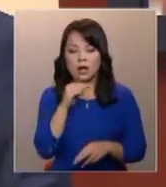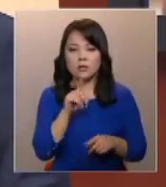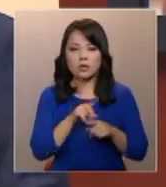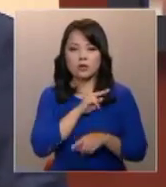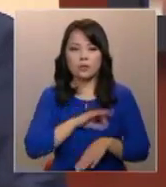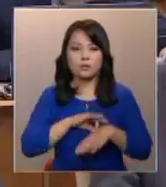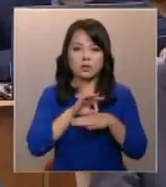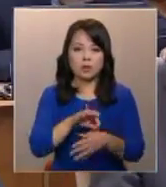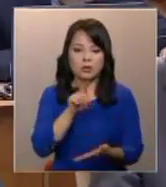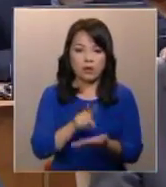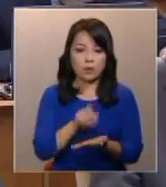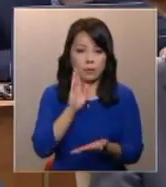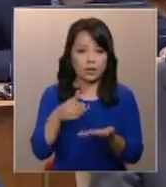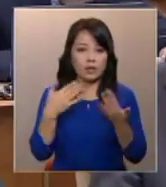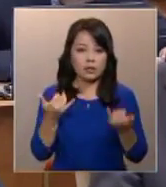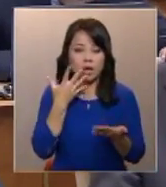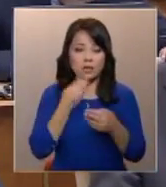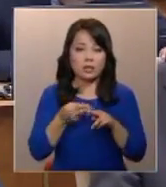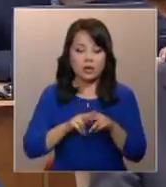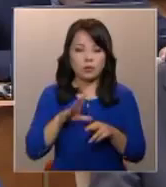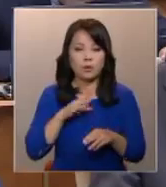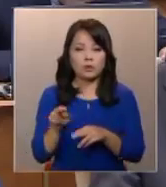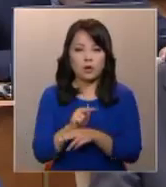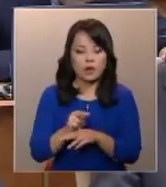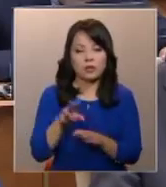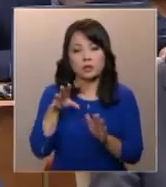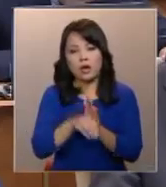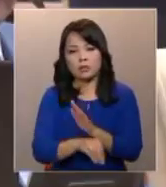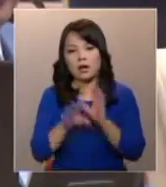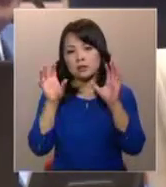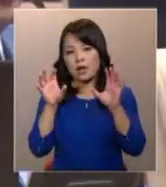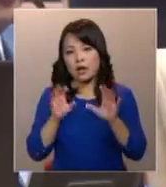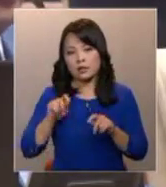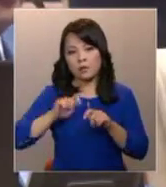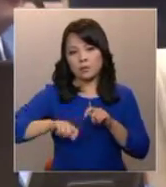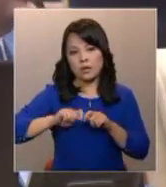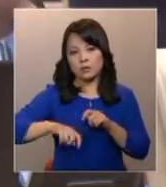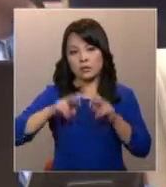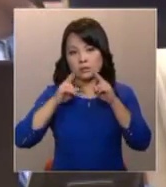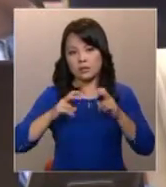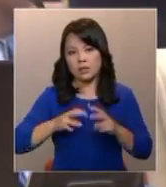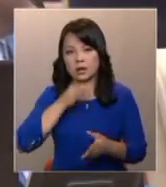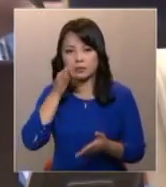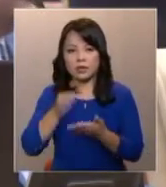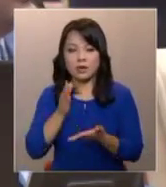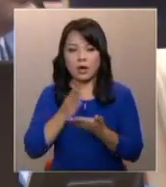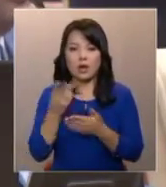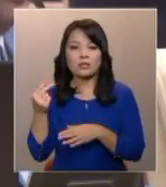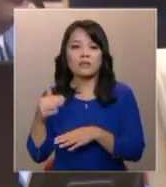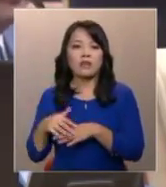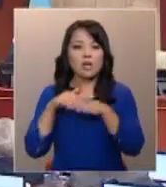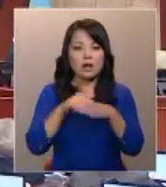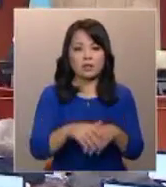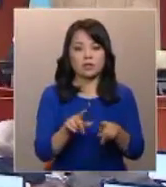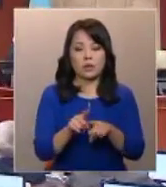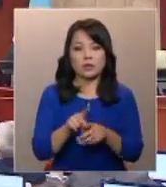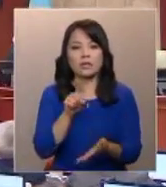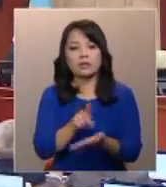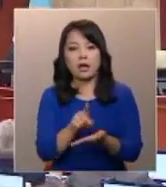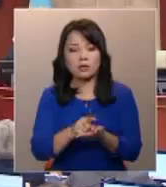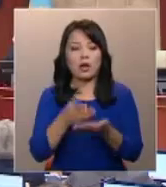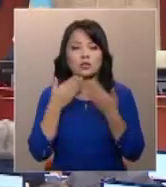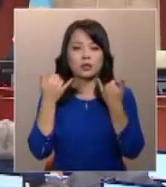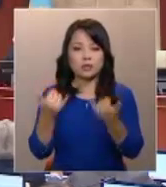Құжат аясында салық кодексіне де бірқатар түзетулер енгізу қарастырылған. Атап айтсақ, инвесторлар үшін кейбір салық